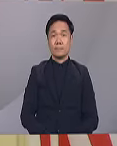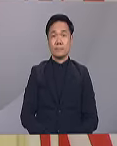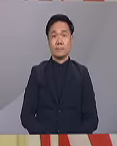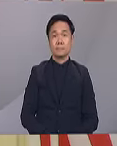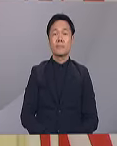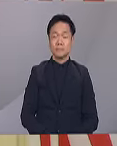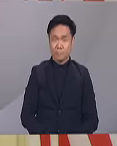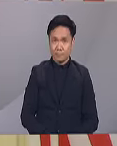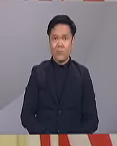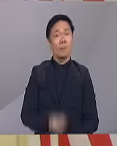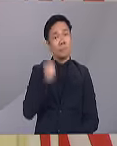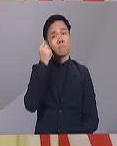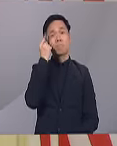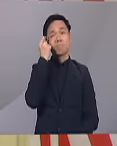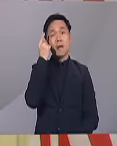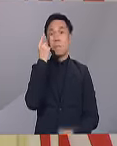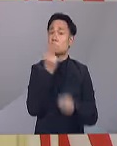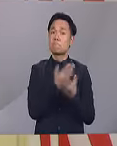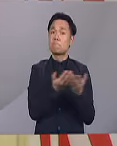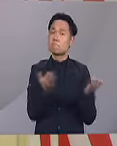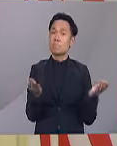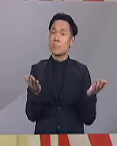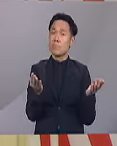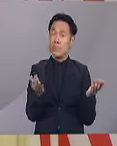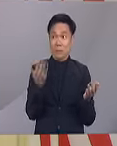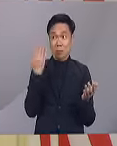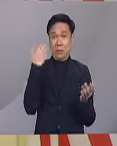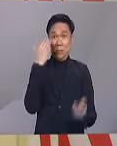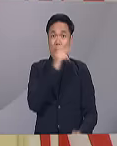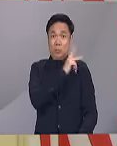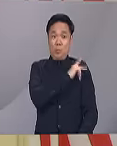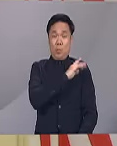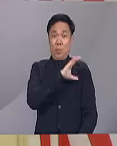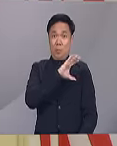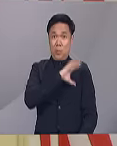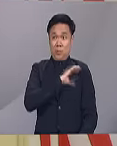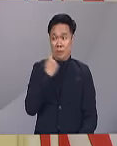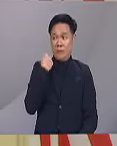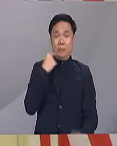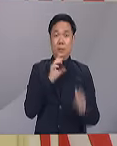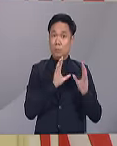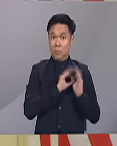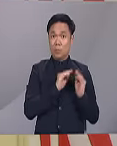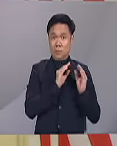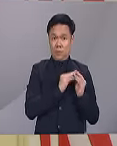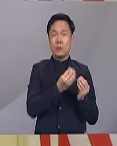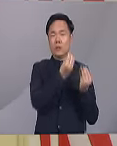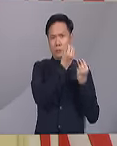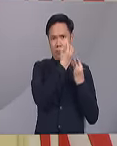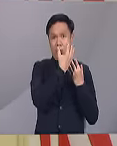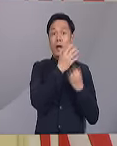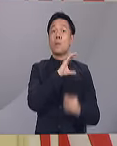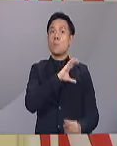yang disebutkan saya dulu oleh Ketua Polis Negara di dalam mesyuarat tadi pun disebutkan bahawa pihak polis